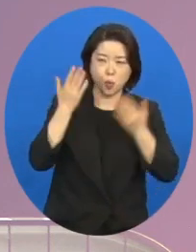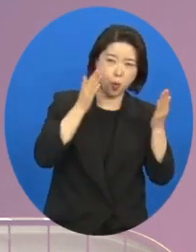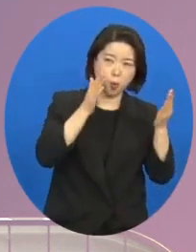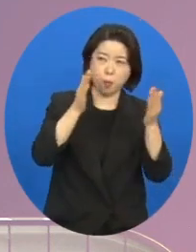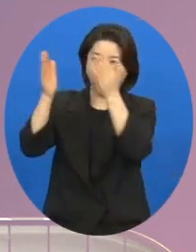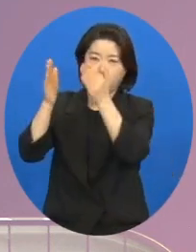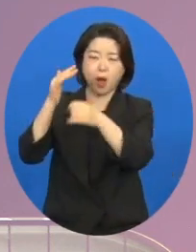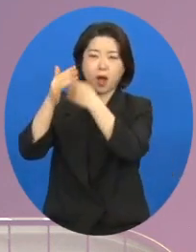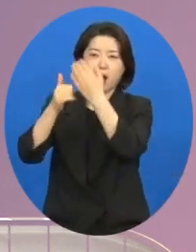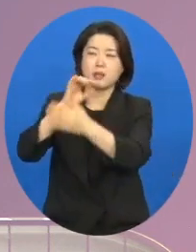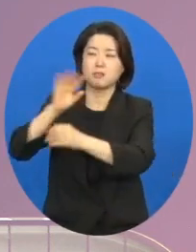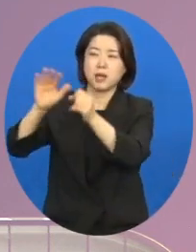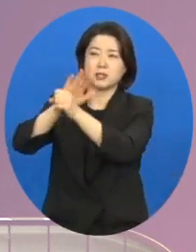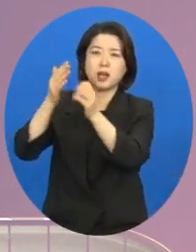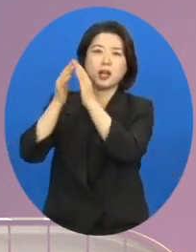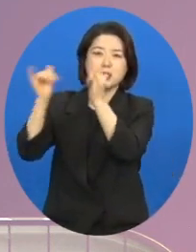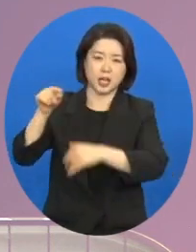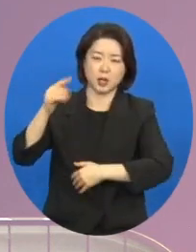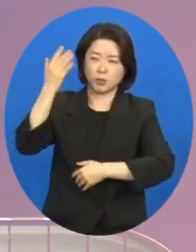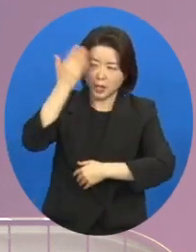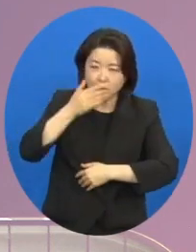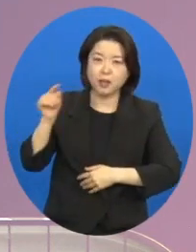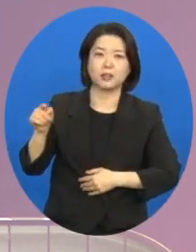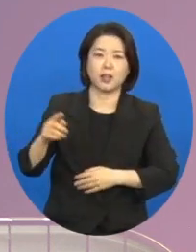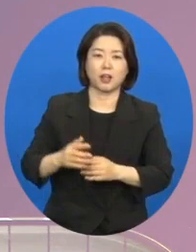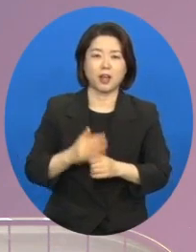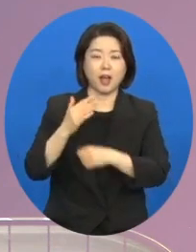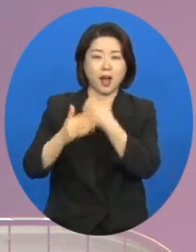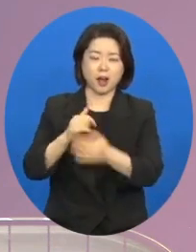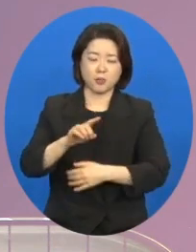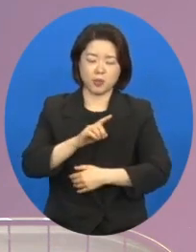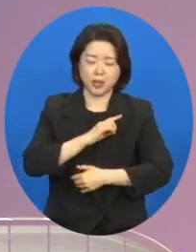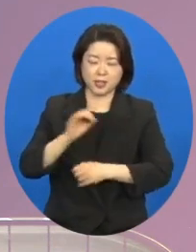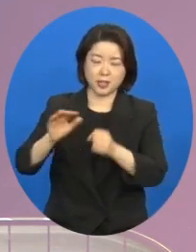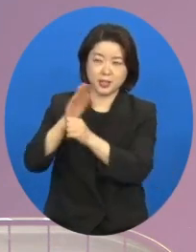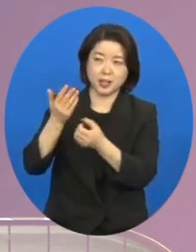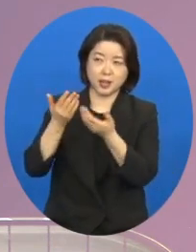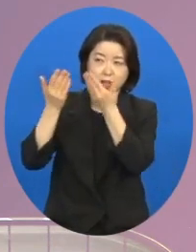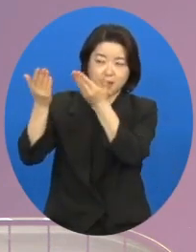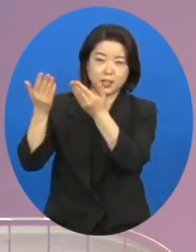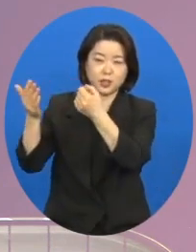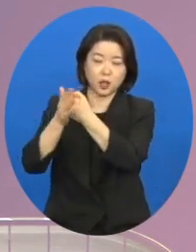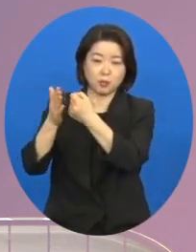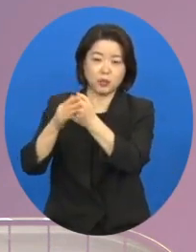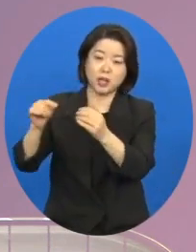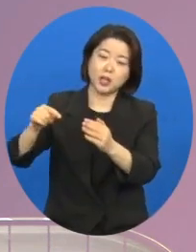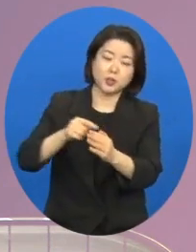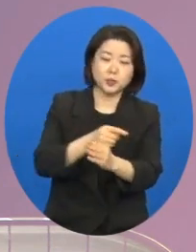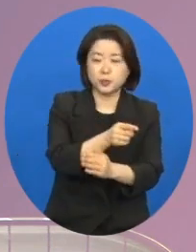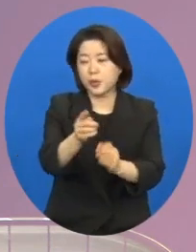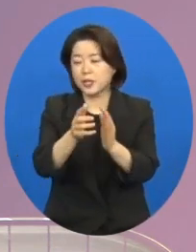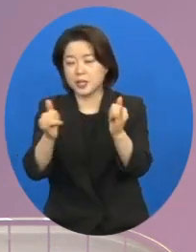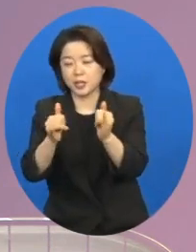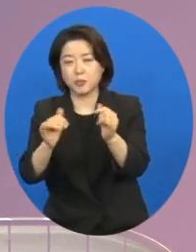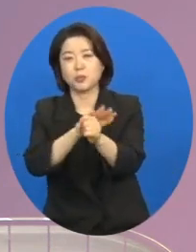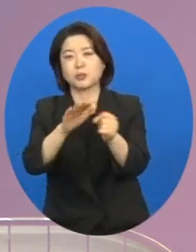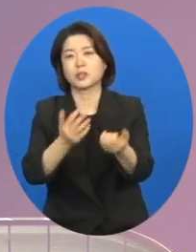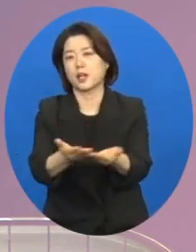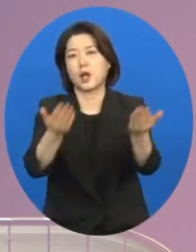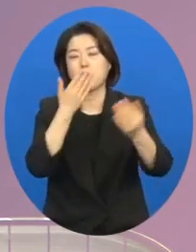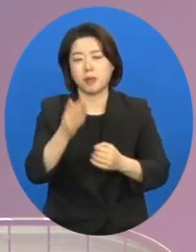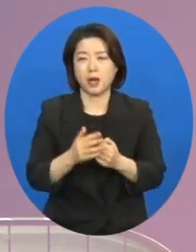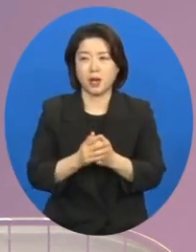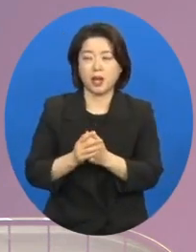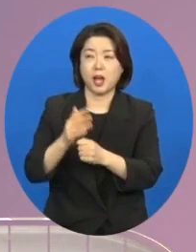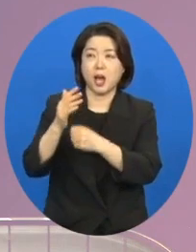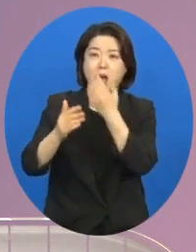하나님만 사랑하는 사람이에요. 그래서 하나님을 가장 사랑하기 때문에 다른 사람들도 사랑할 수 있는 것, 그러니까 그 하나님보다 더 사랑하는 것이